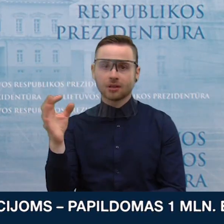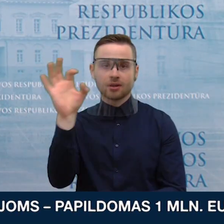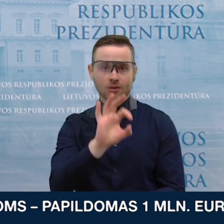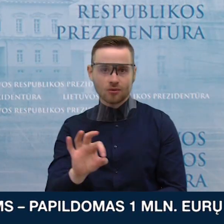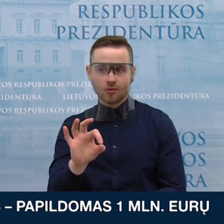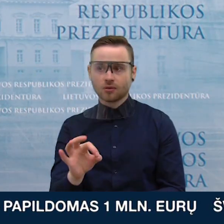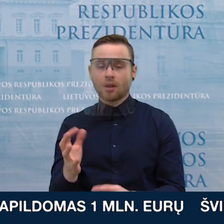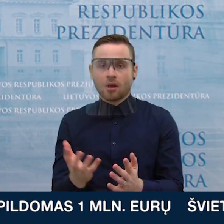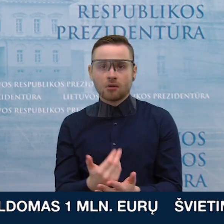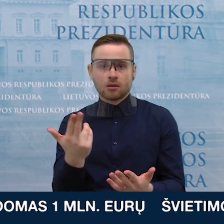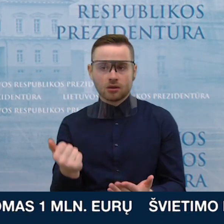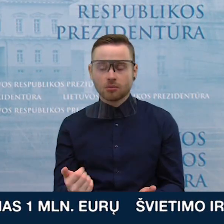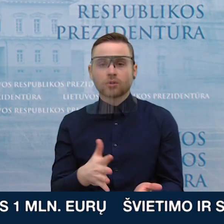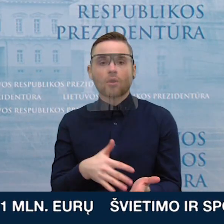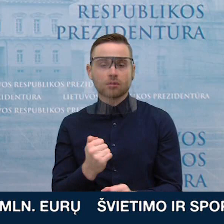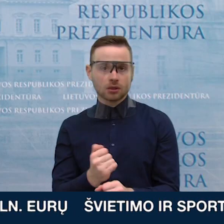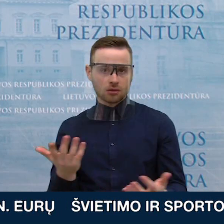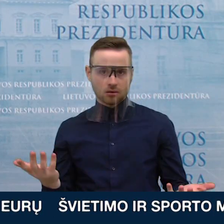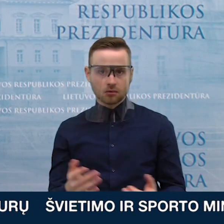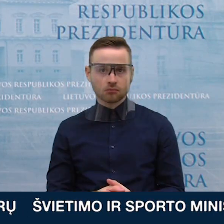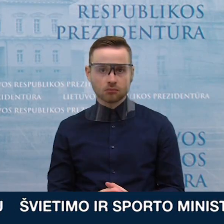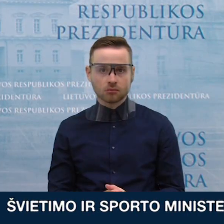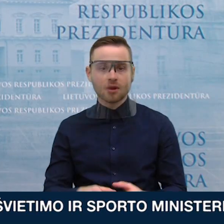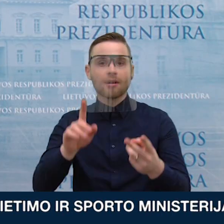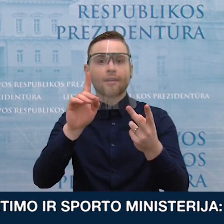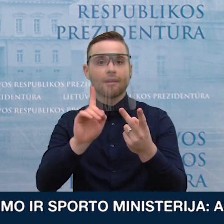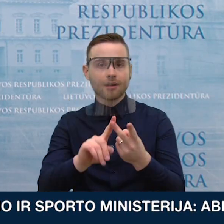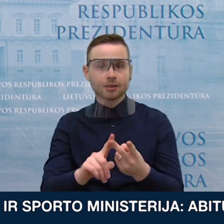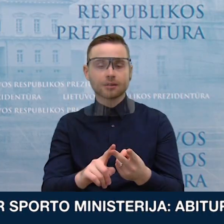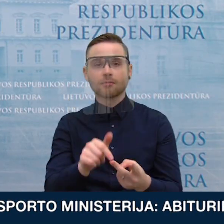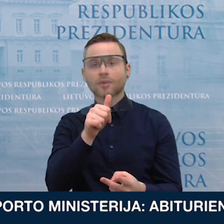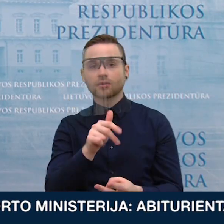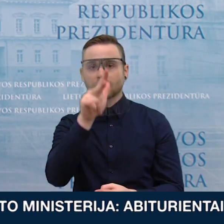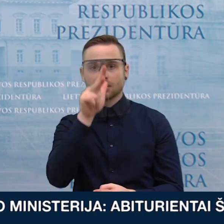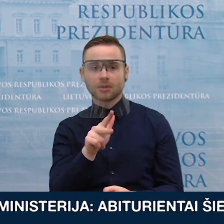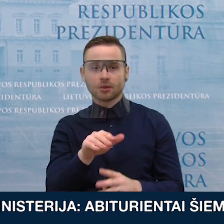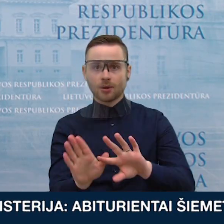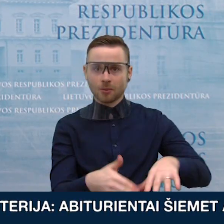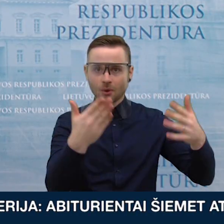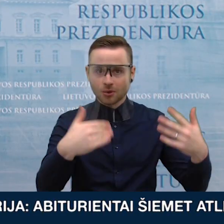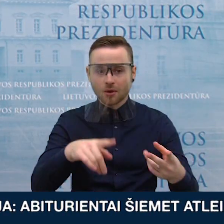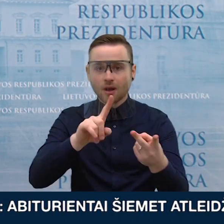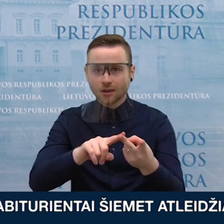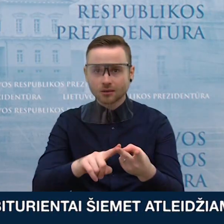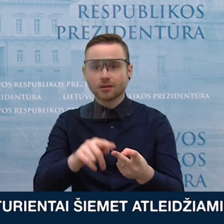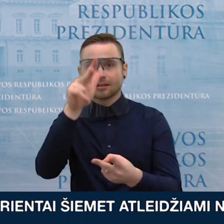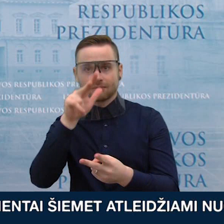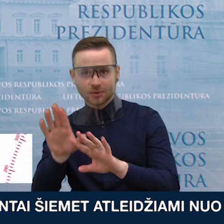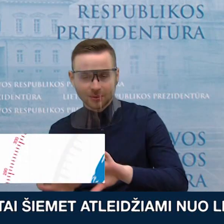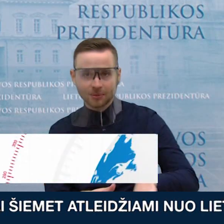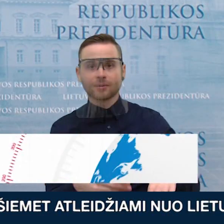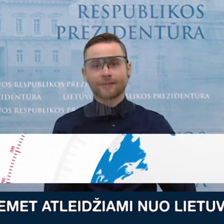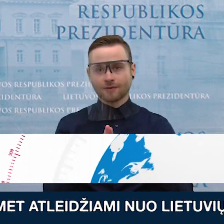Veikiausiai su tais pinigais galima nuveikti bus jau pasibaigus antram šių metų ketvirčiui. Štai kodėl šio